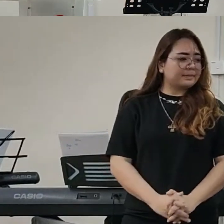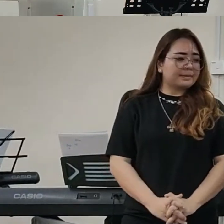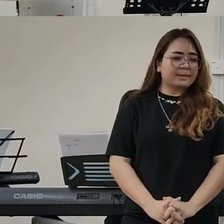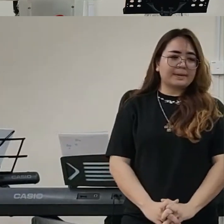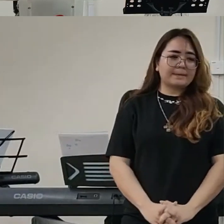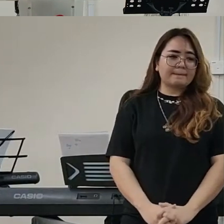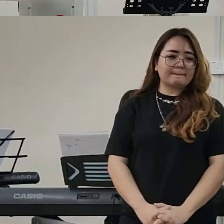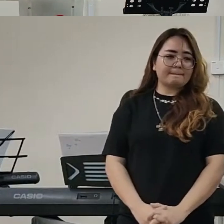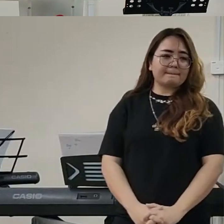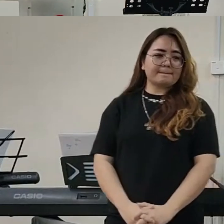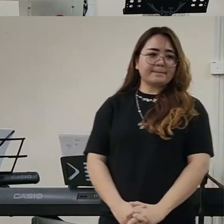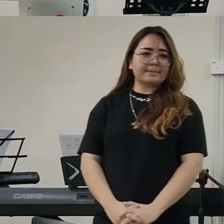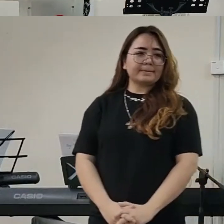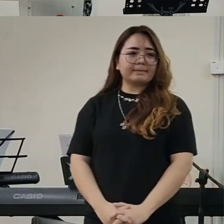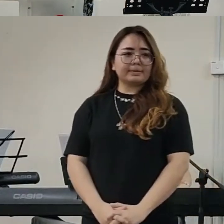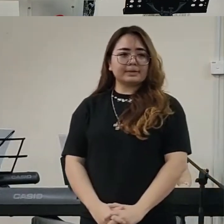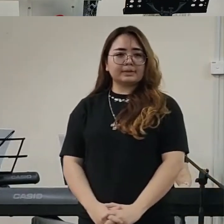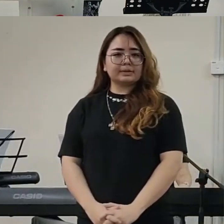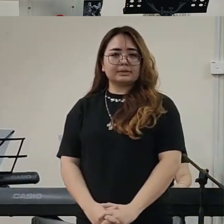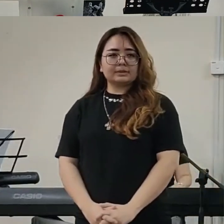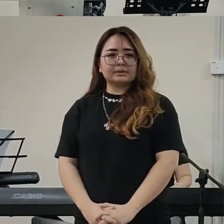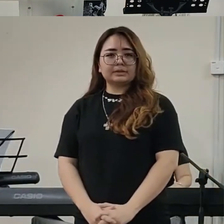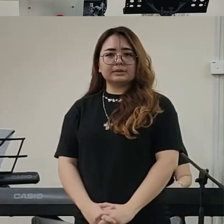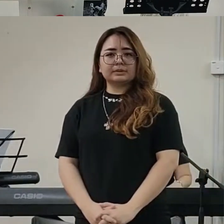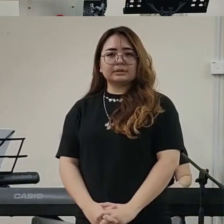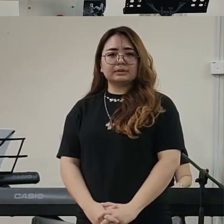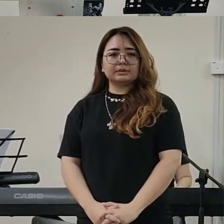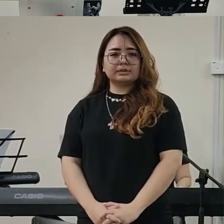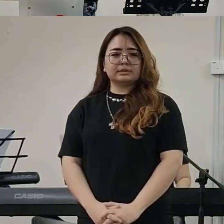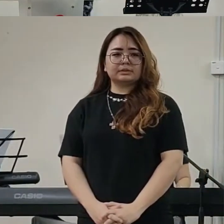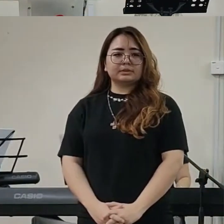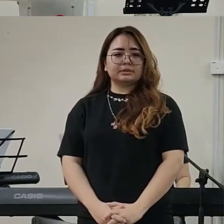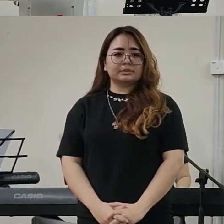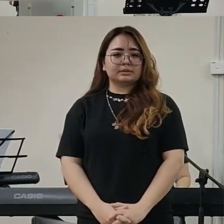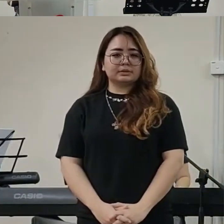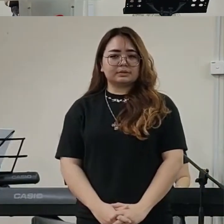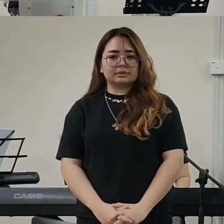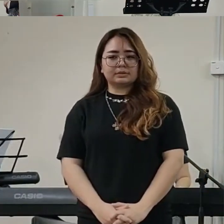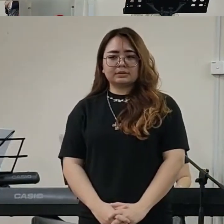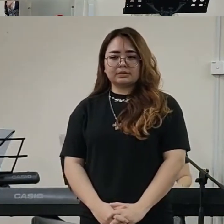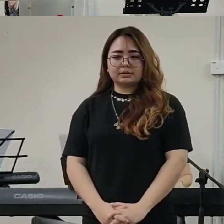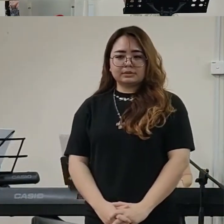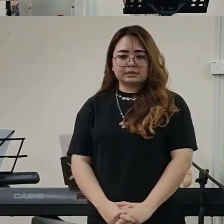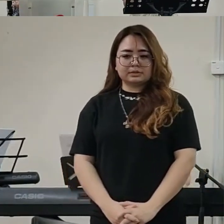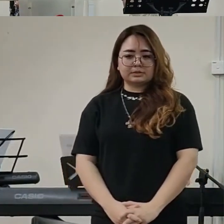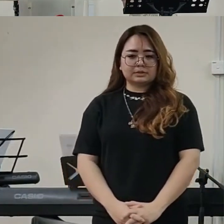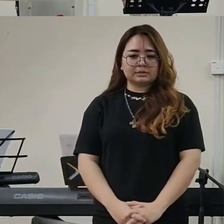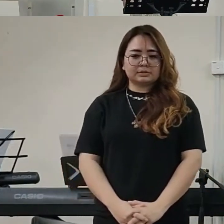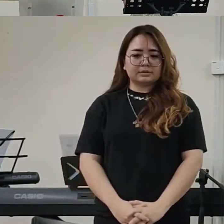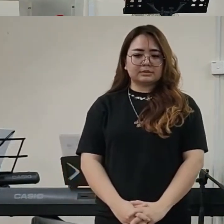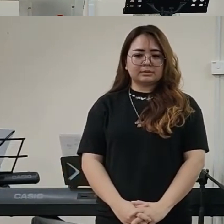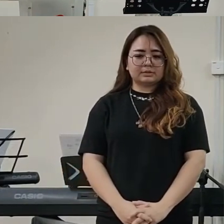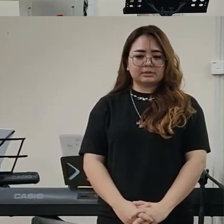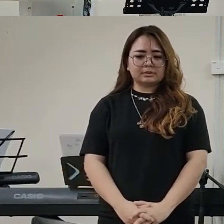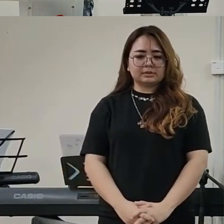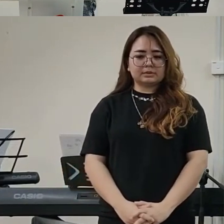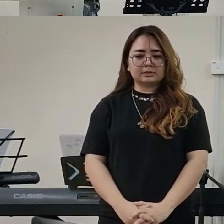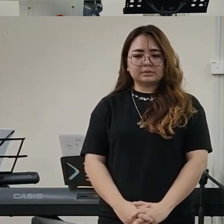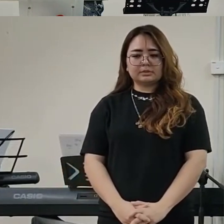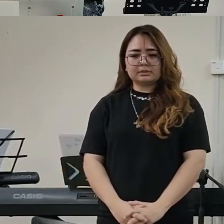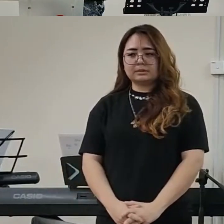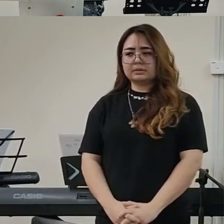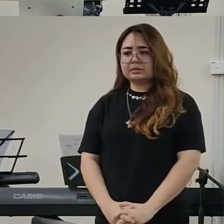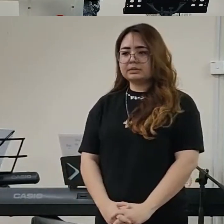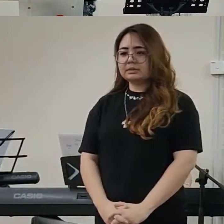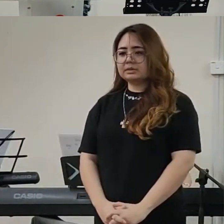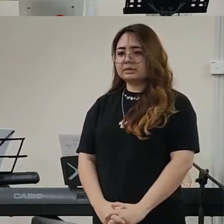今天我们的圣经告诉我们呢，我们今天所讲的是关于牧者，而不是关于羊群。所以呢，上帝